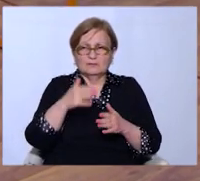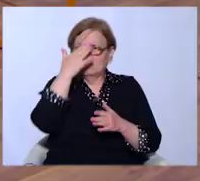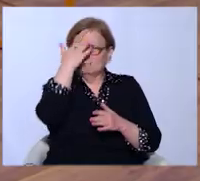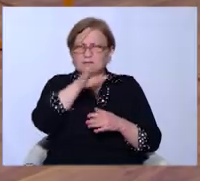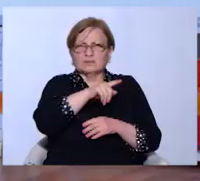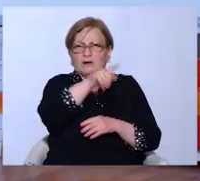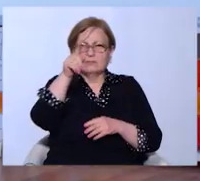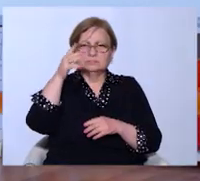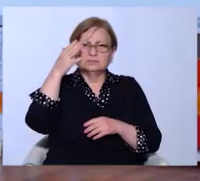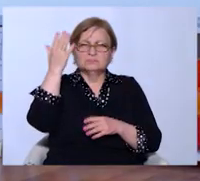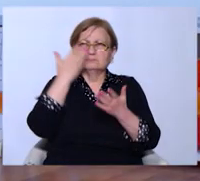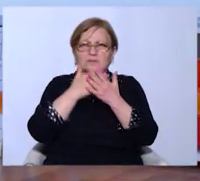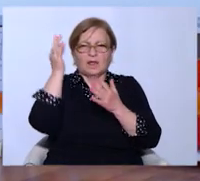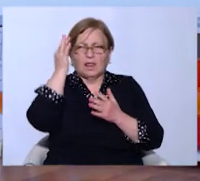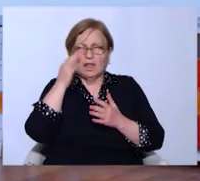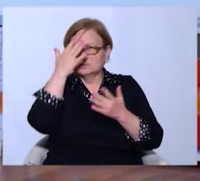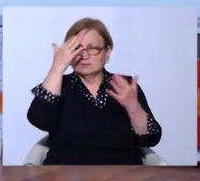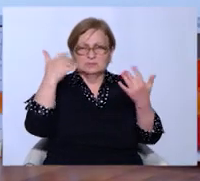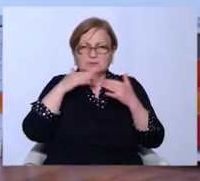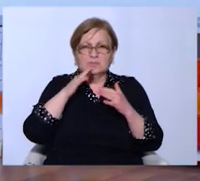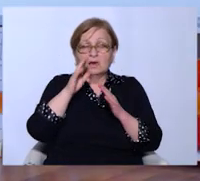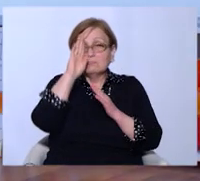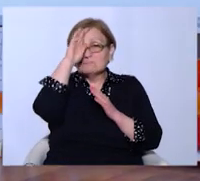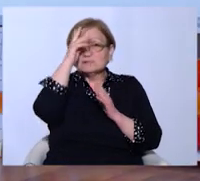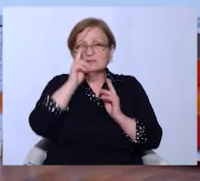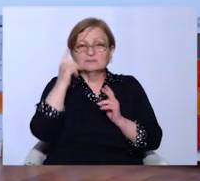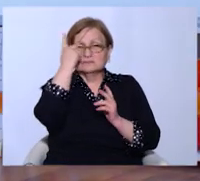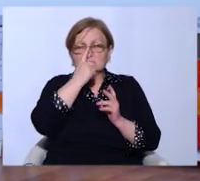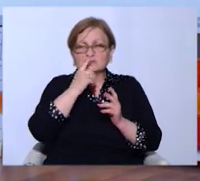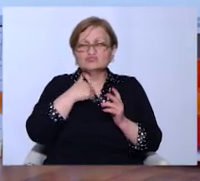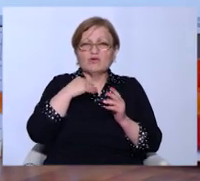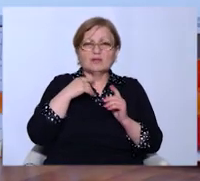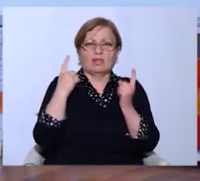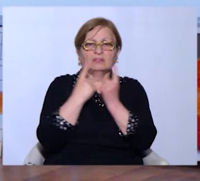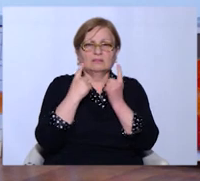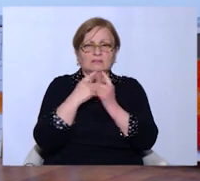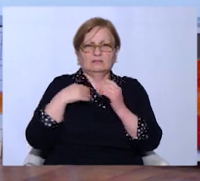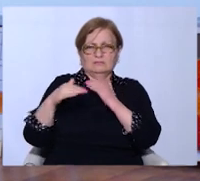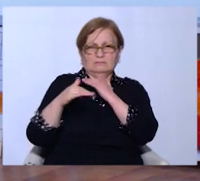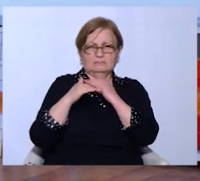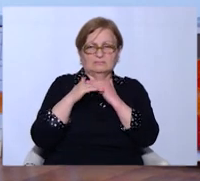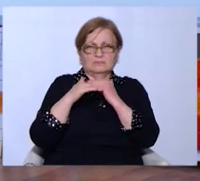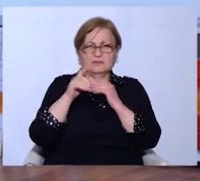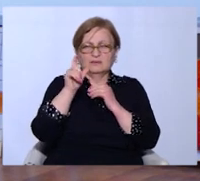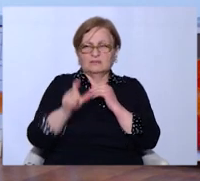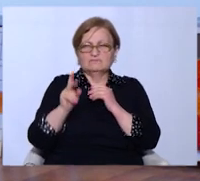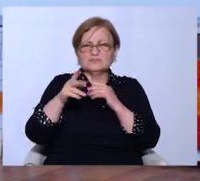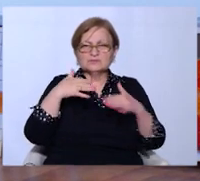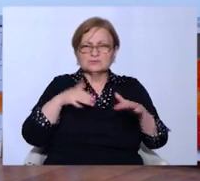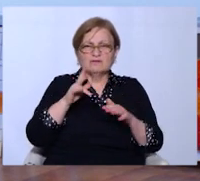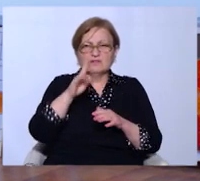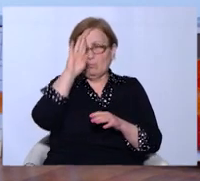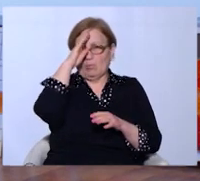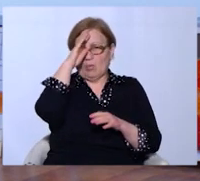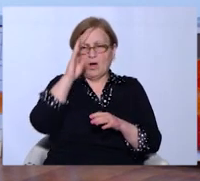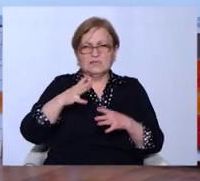გარეშე მტრებზე. აქ საუბარი არის სწორედ იმ თანამამულეებზე, იმ სუსტ ადამიანებზე, იმ